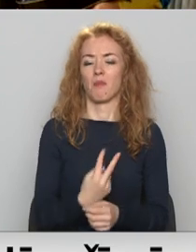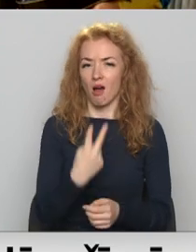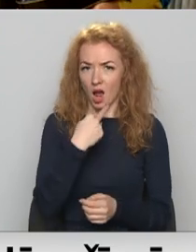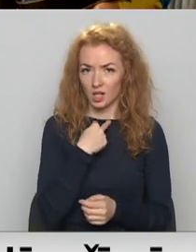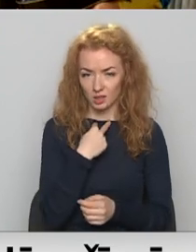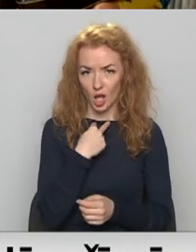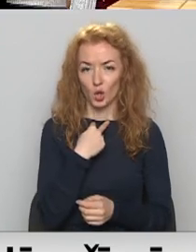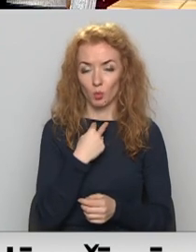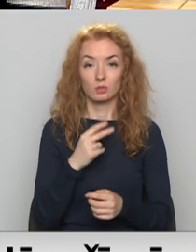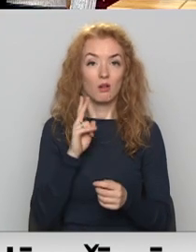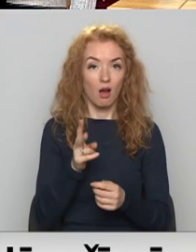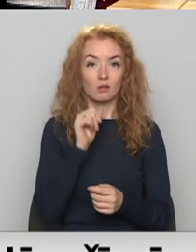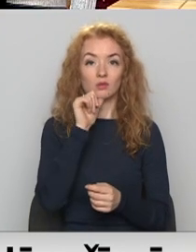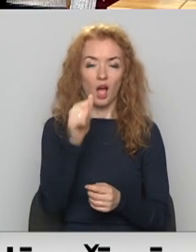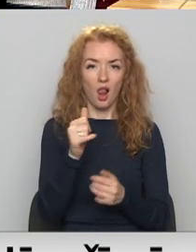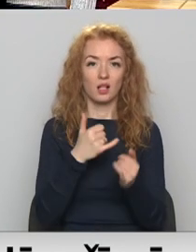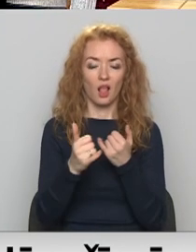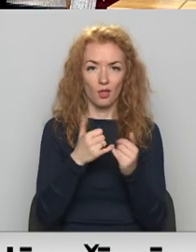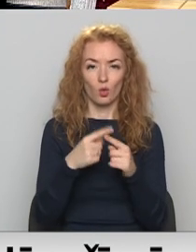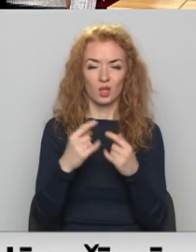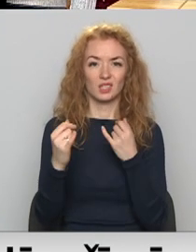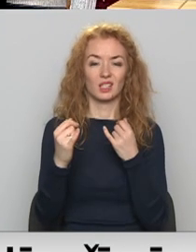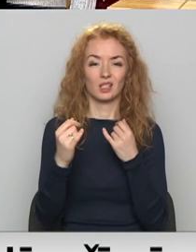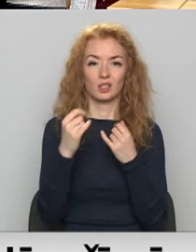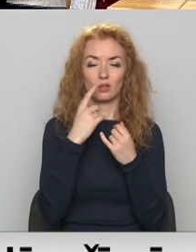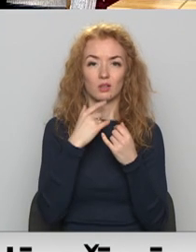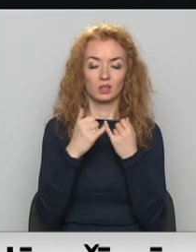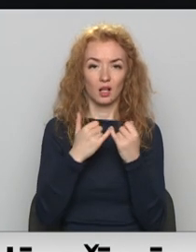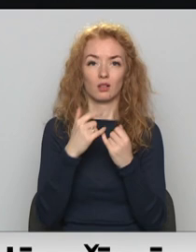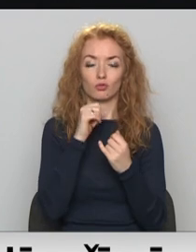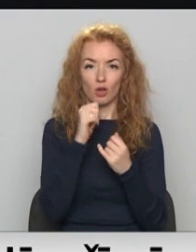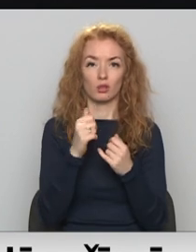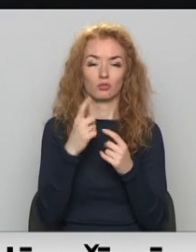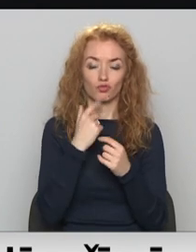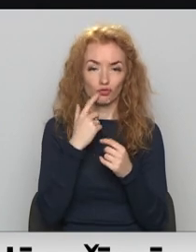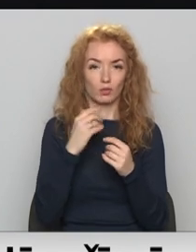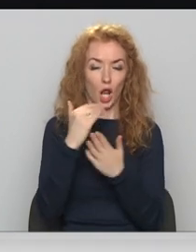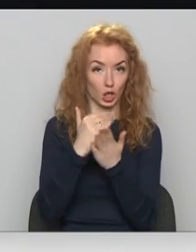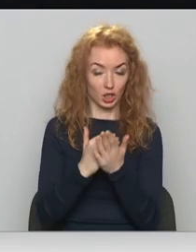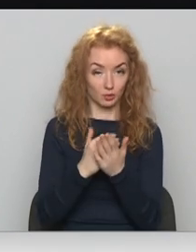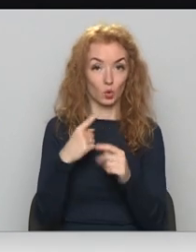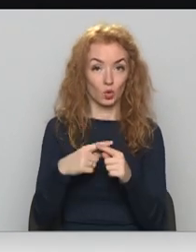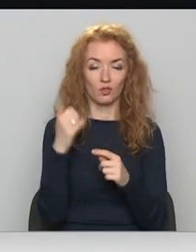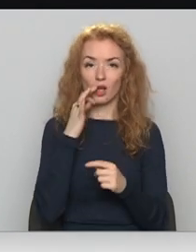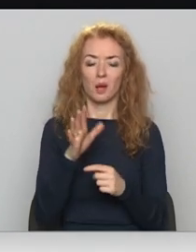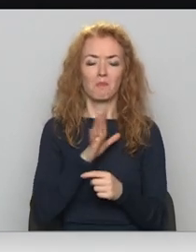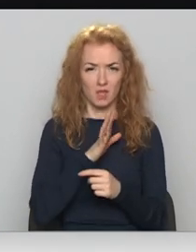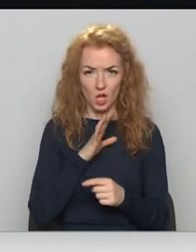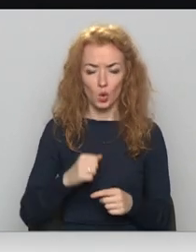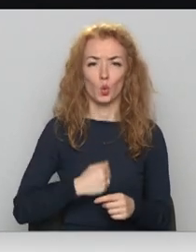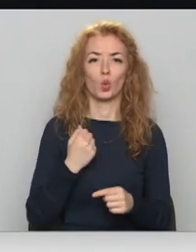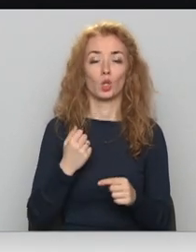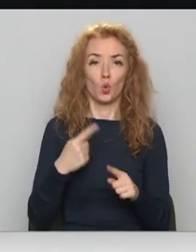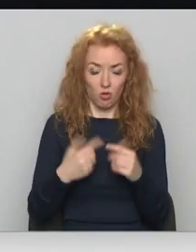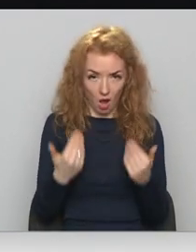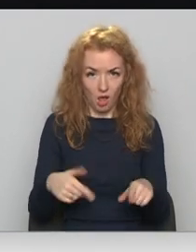dzīves virzītājiem bijusi zaļā, dzeltenā un sarkanā režīma ieviešana. Protams, ka mums bija grūti un ir grūti, ja